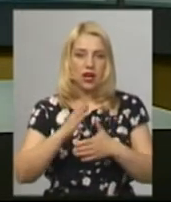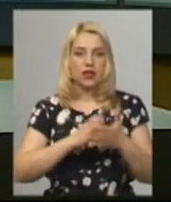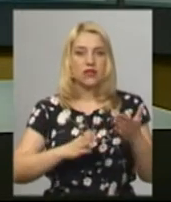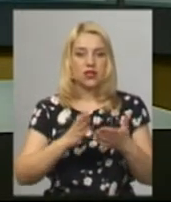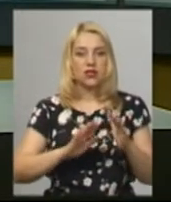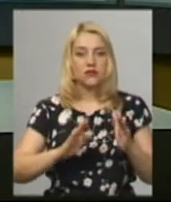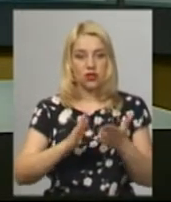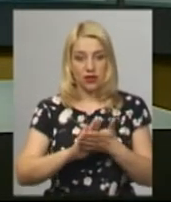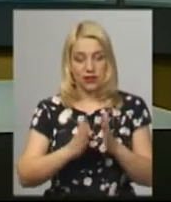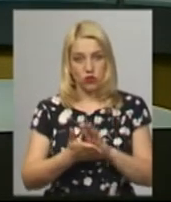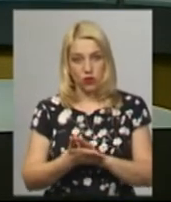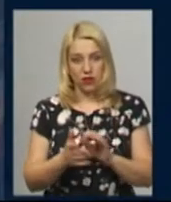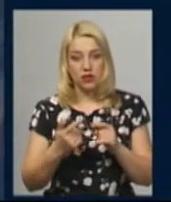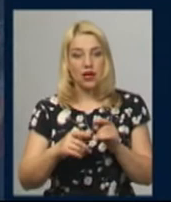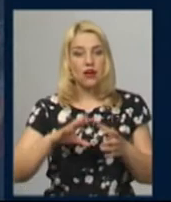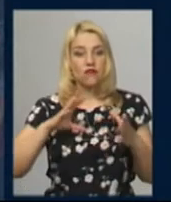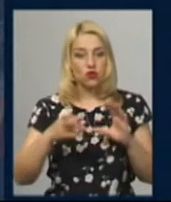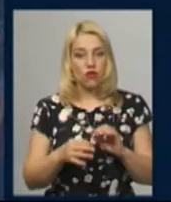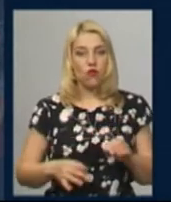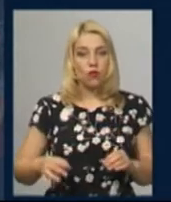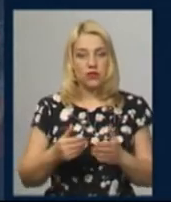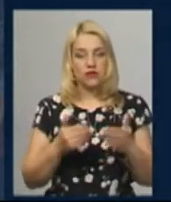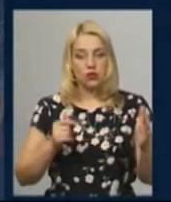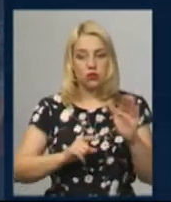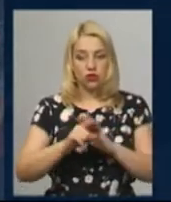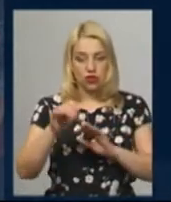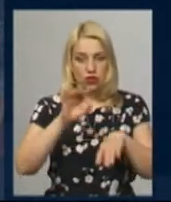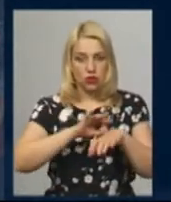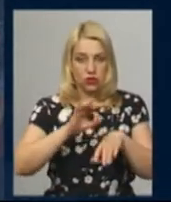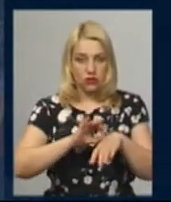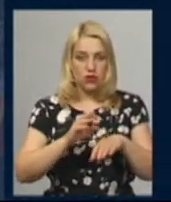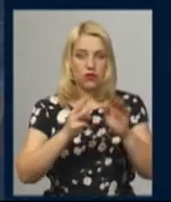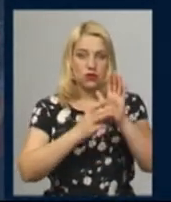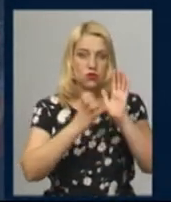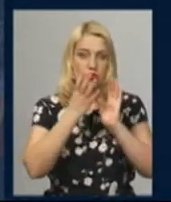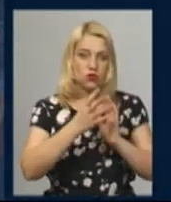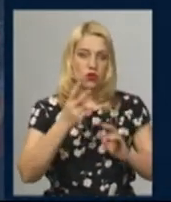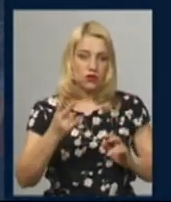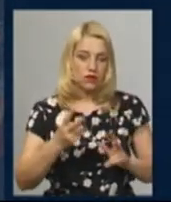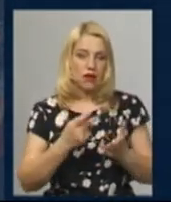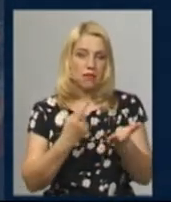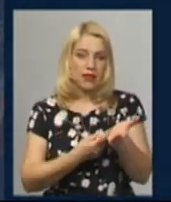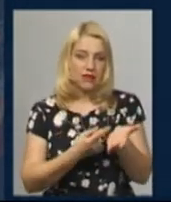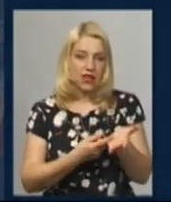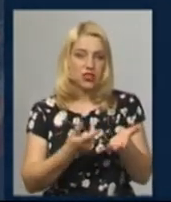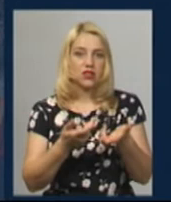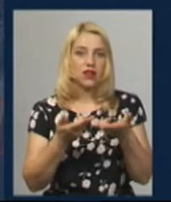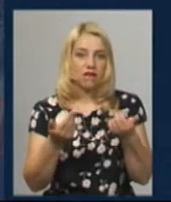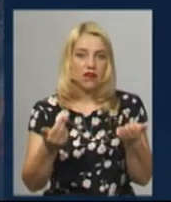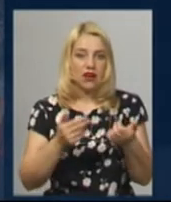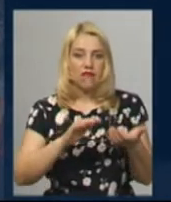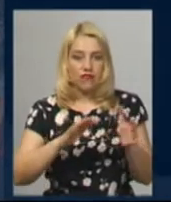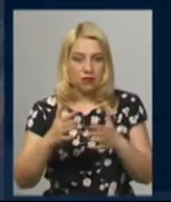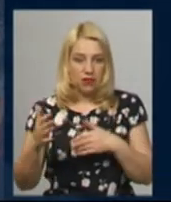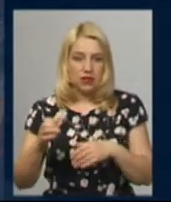надзвичайної ситуації. Всього в області від початку пандемії зафіксовано 842 підтверджених випадки COVID-19.